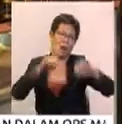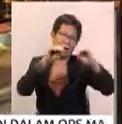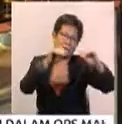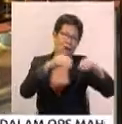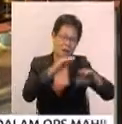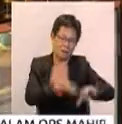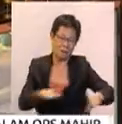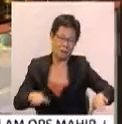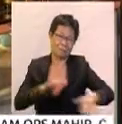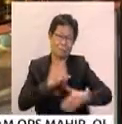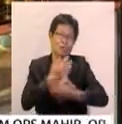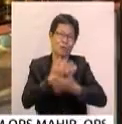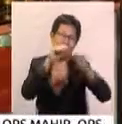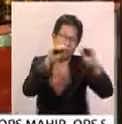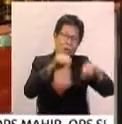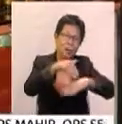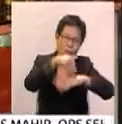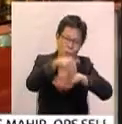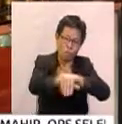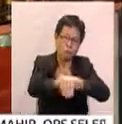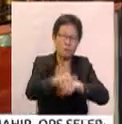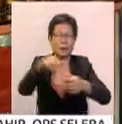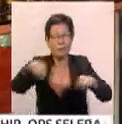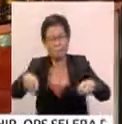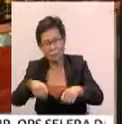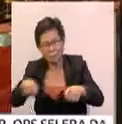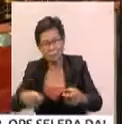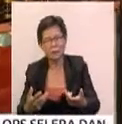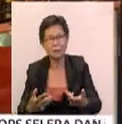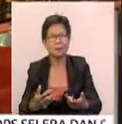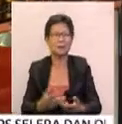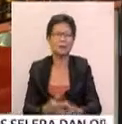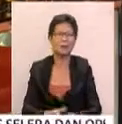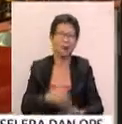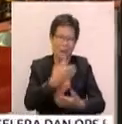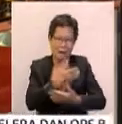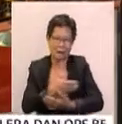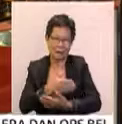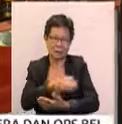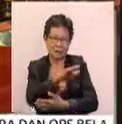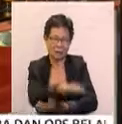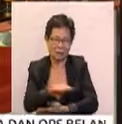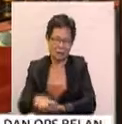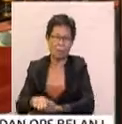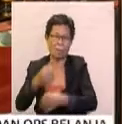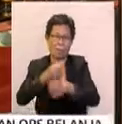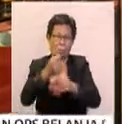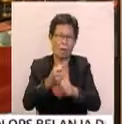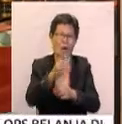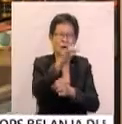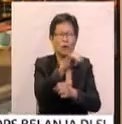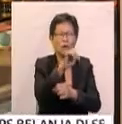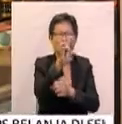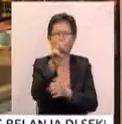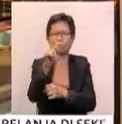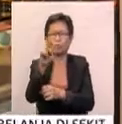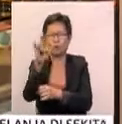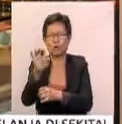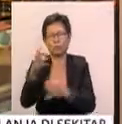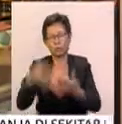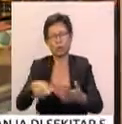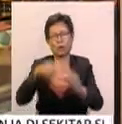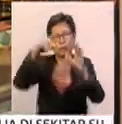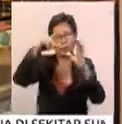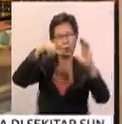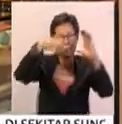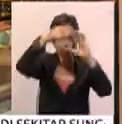untuk hosting, masak. In fact, mereka sedang bina YouTube channel mereka sendiri sekarang ni. Kita dah ada rakaman